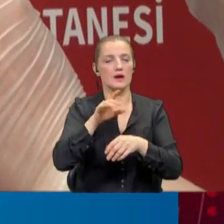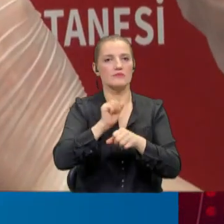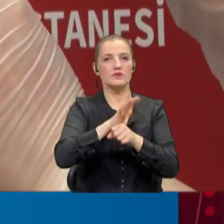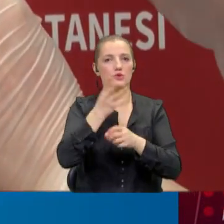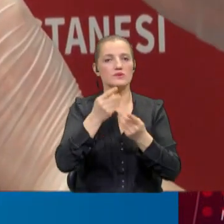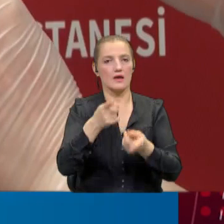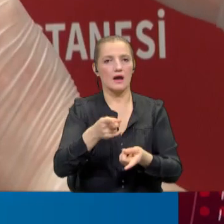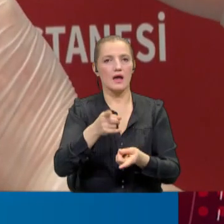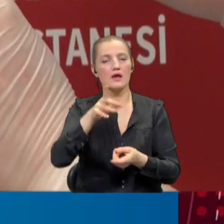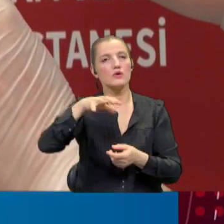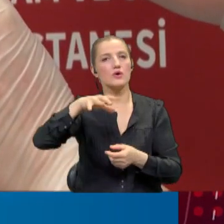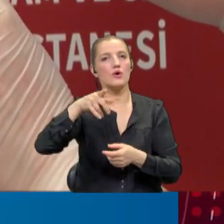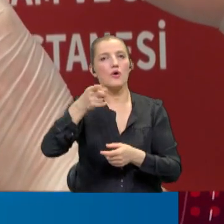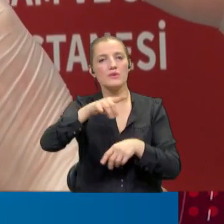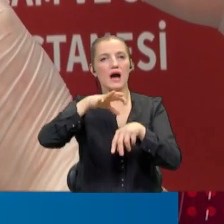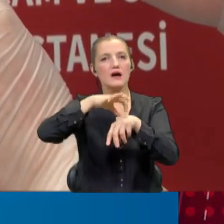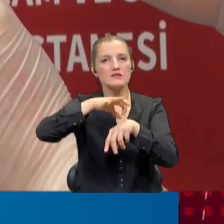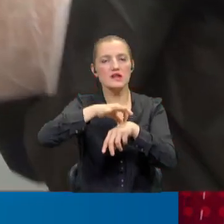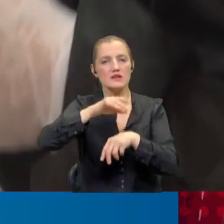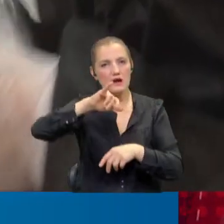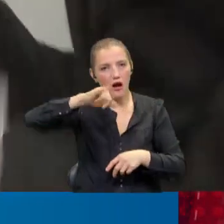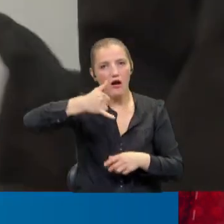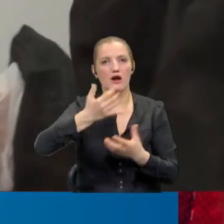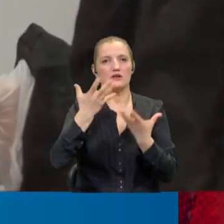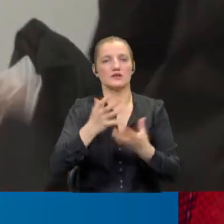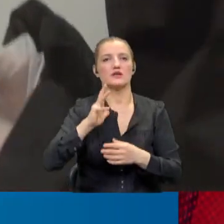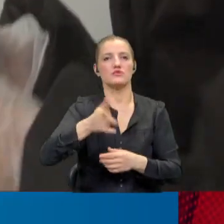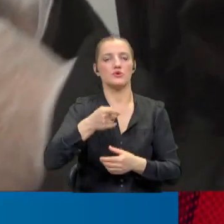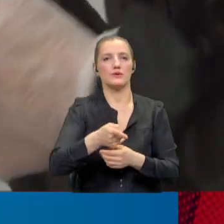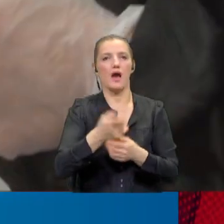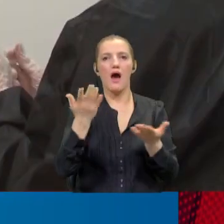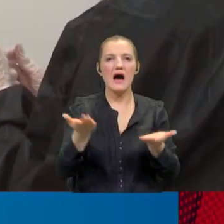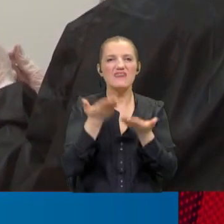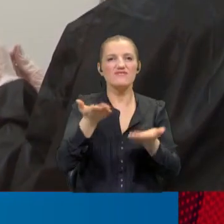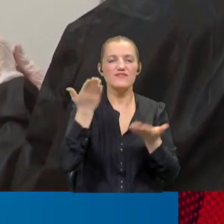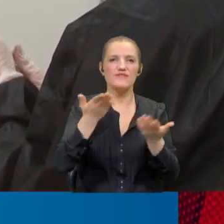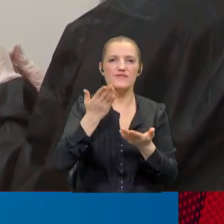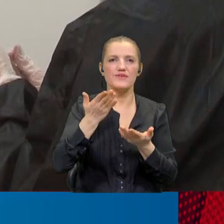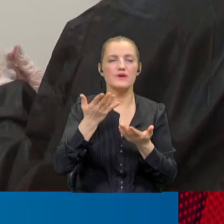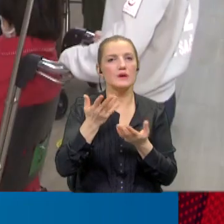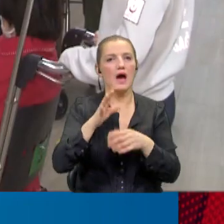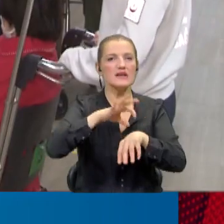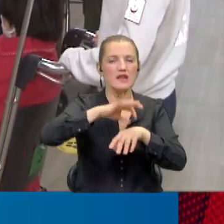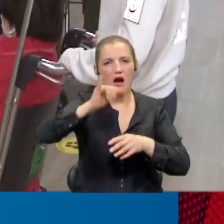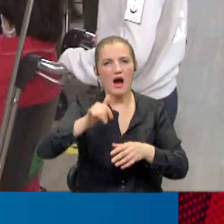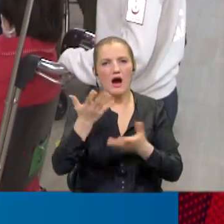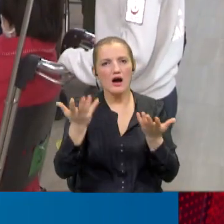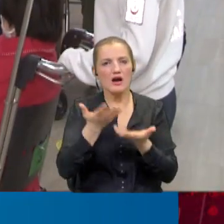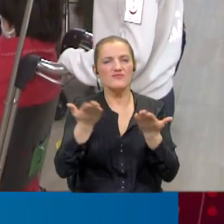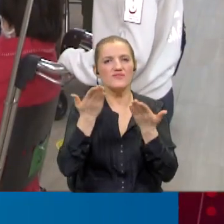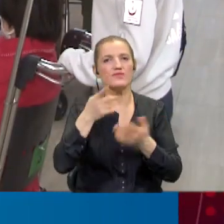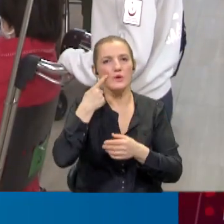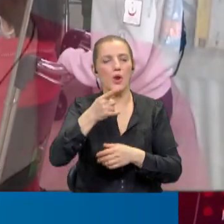diğer gruplara göre Aslı yine ağır geçiriyorlar bu bizim hafif geçirme olayı sadece Aşılanmış